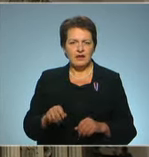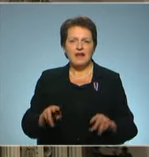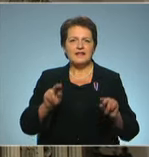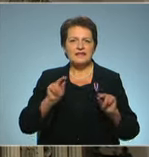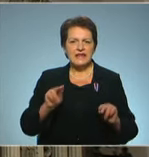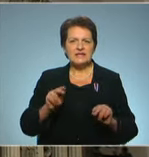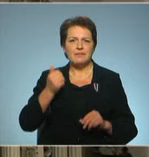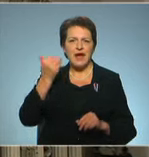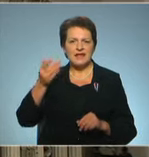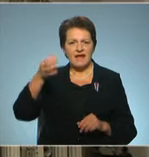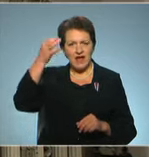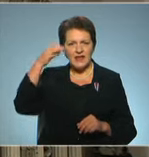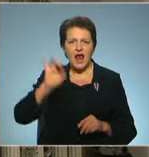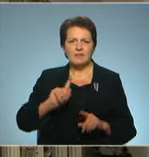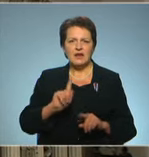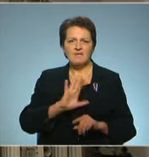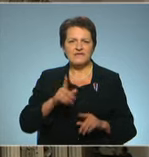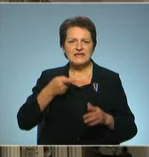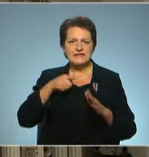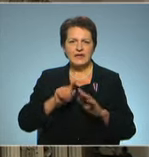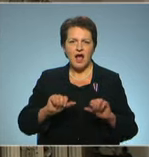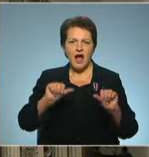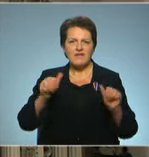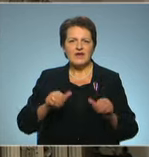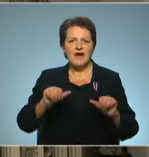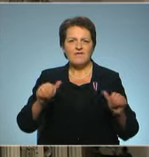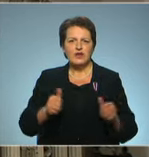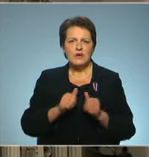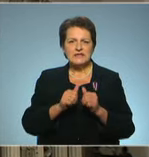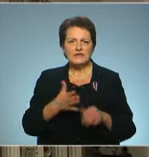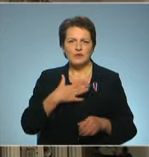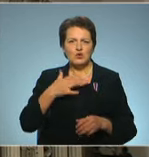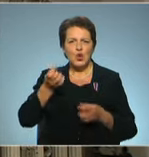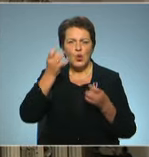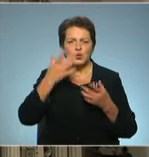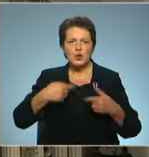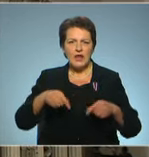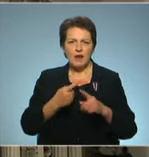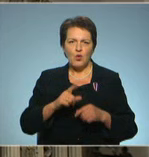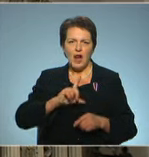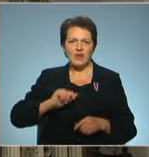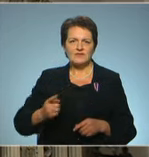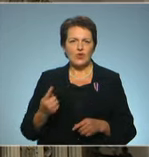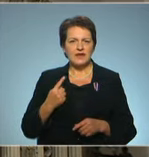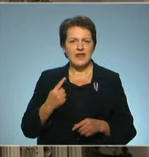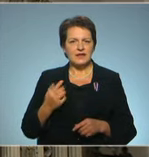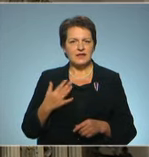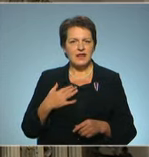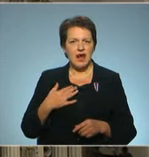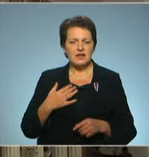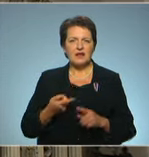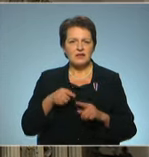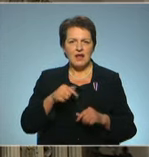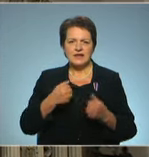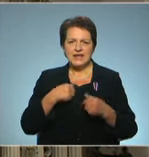Ticība Dieva dēlam ir visdziļākajā veidā veidojusi līdzi mūsu kultūru telpu un latvisko identitāti. Tādēļ